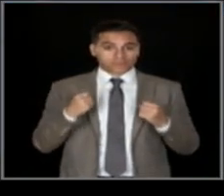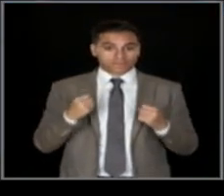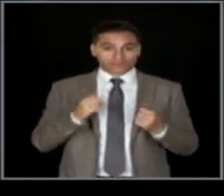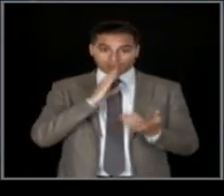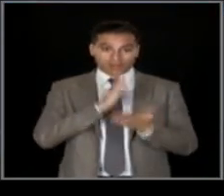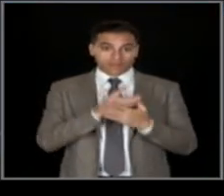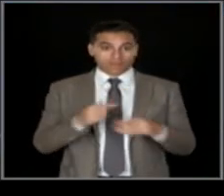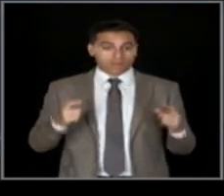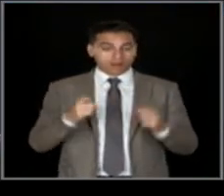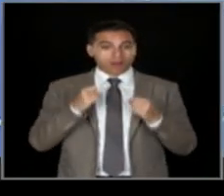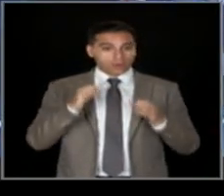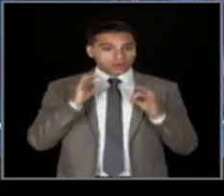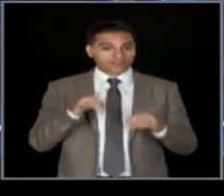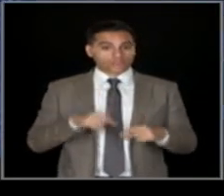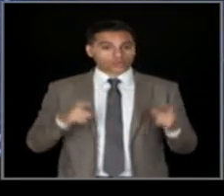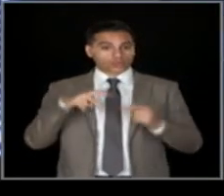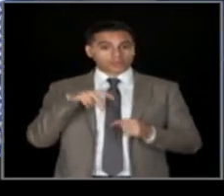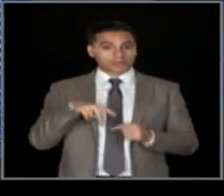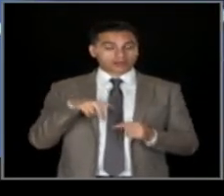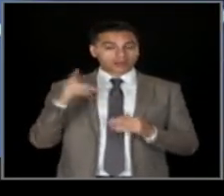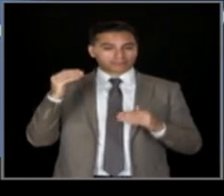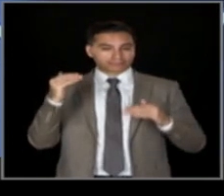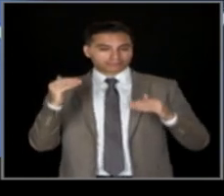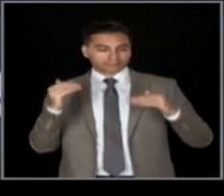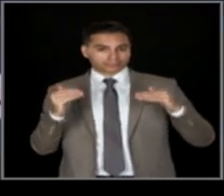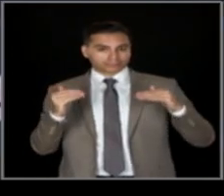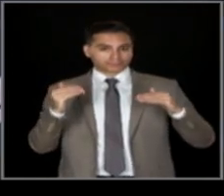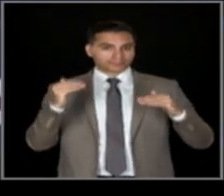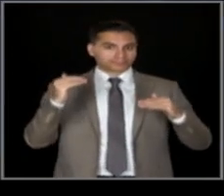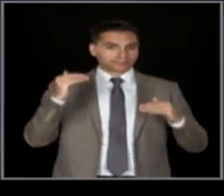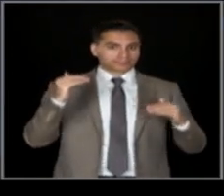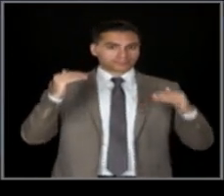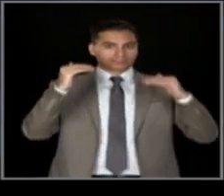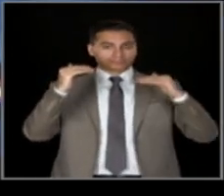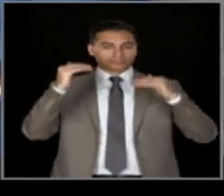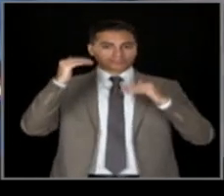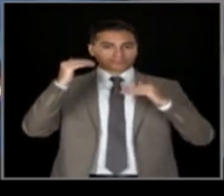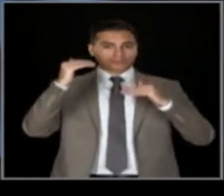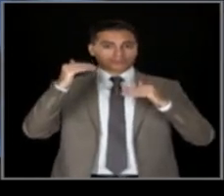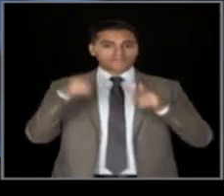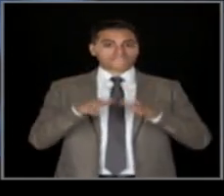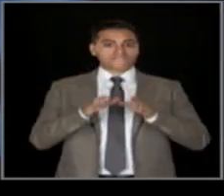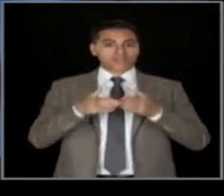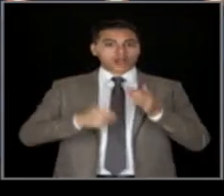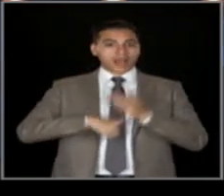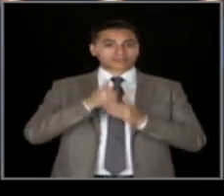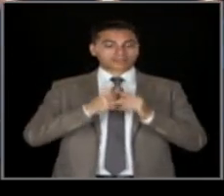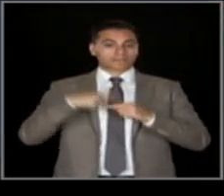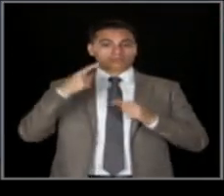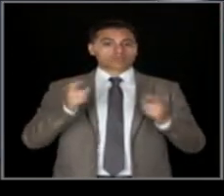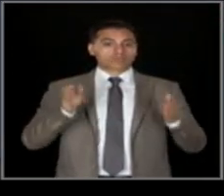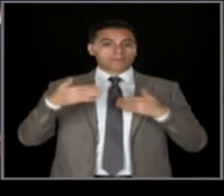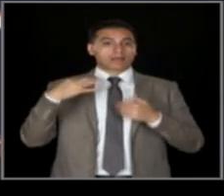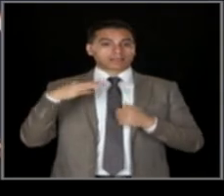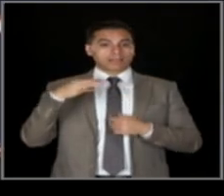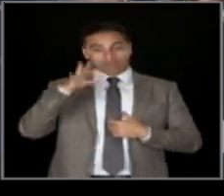مباراة قوية جدا في دور الثمانية، كل فريق اللي هيكسب هيوصل للمربع الذهبي. المباراة هتنتهي